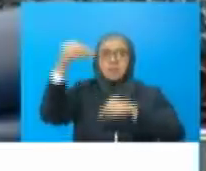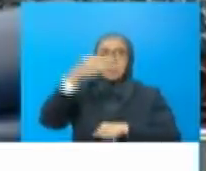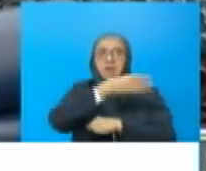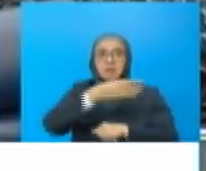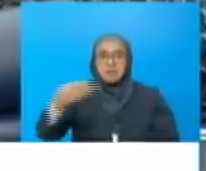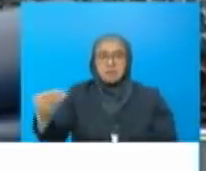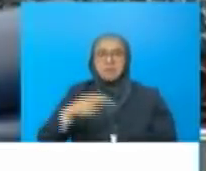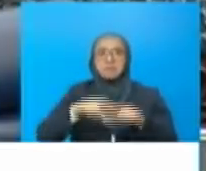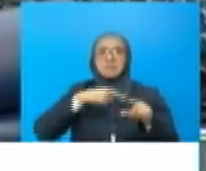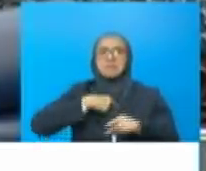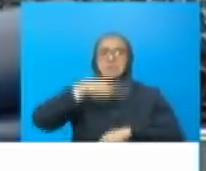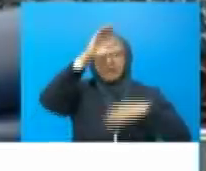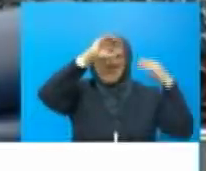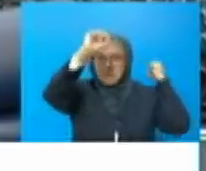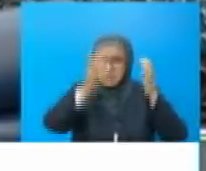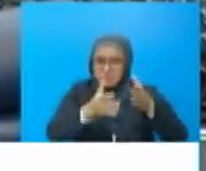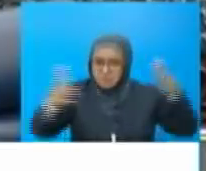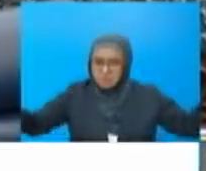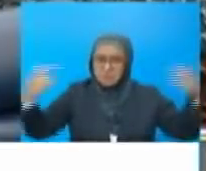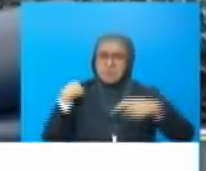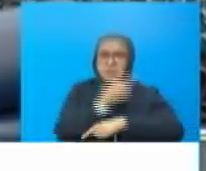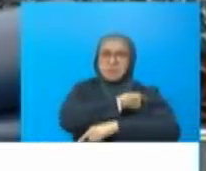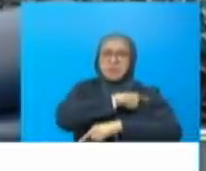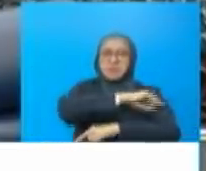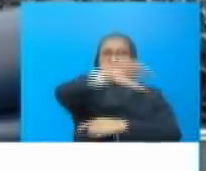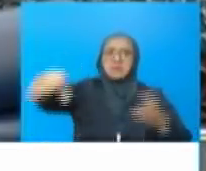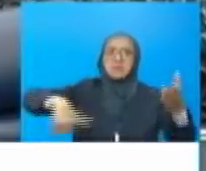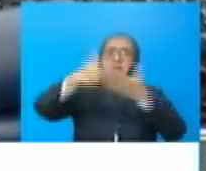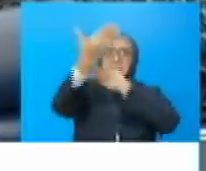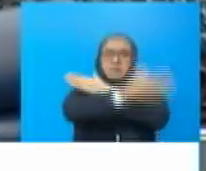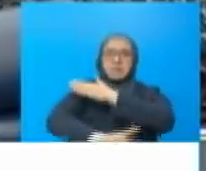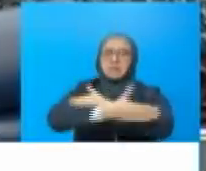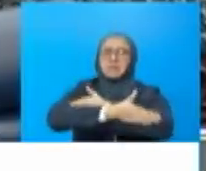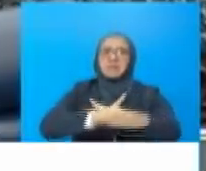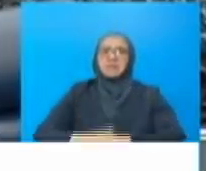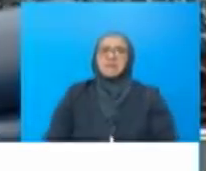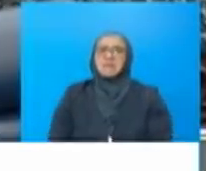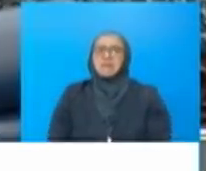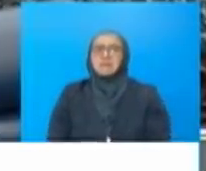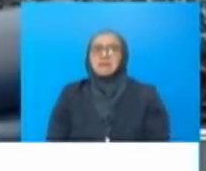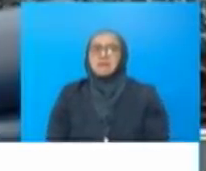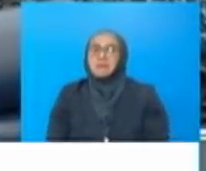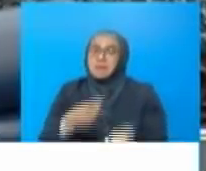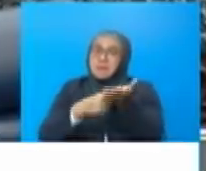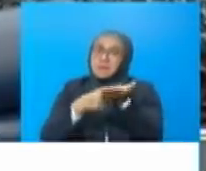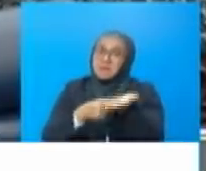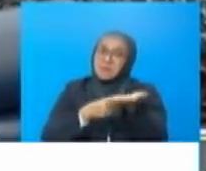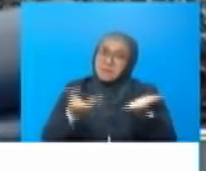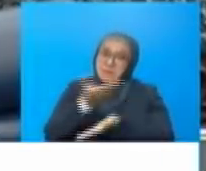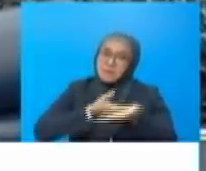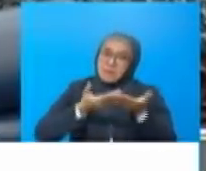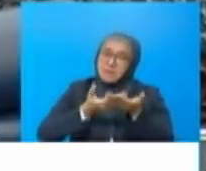membawa kita ke satu pasukan yang lebih kuat lah. Dia pun dah ada peluang selama ini, banyak